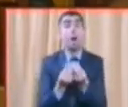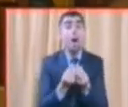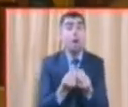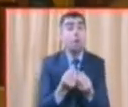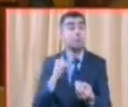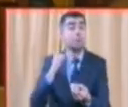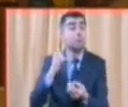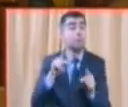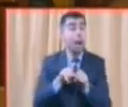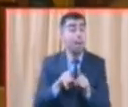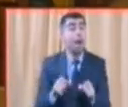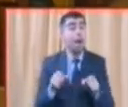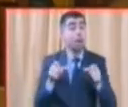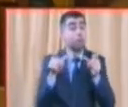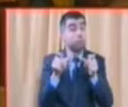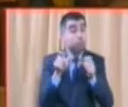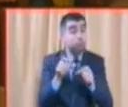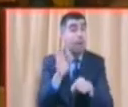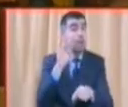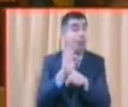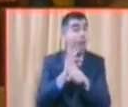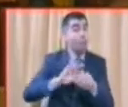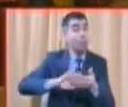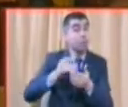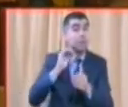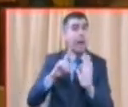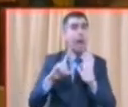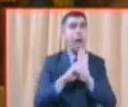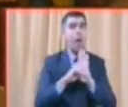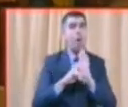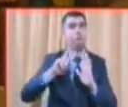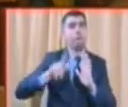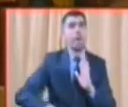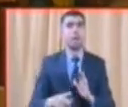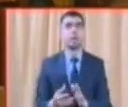قضاة النيابة العامة بالتطبيق الصحيح للقانون. وشكرا سيد الرئيس.